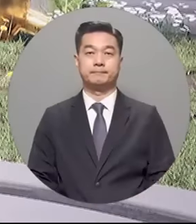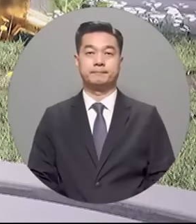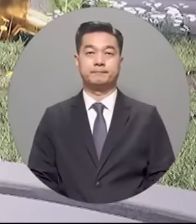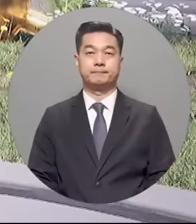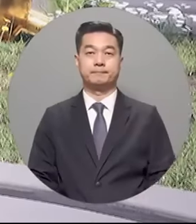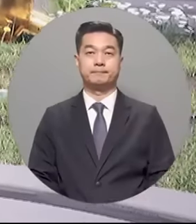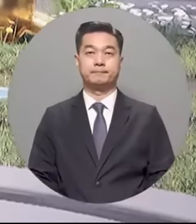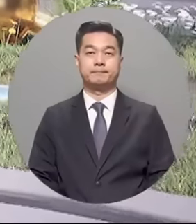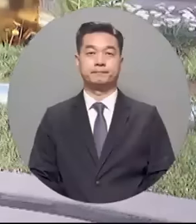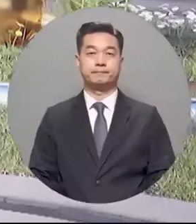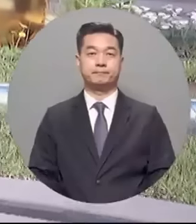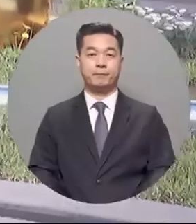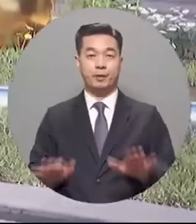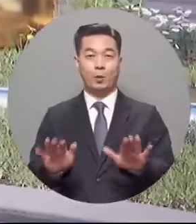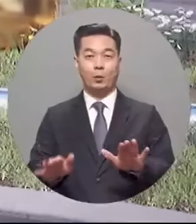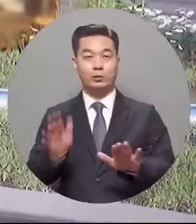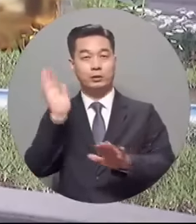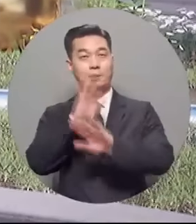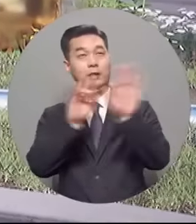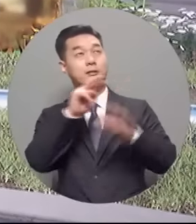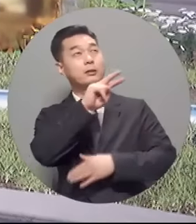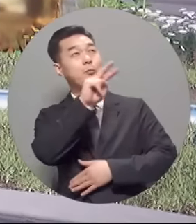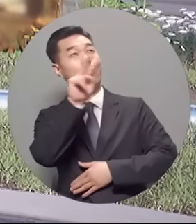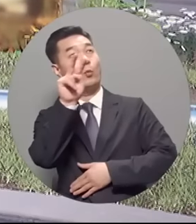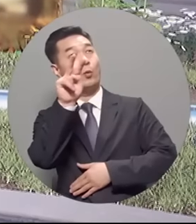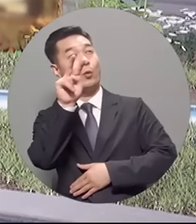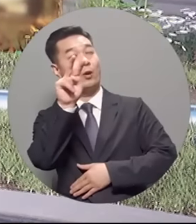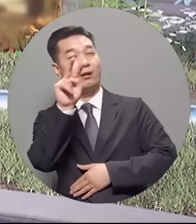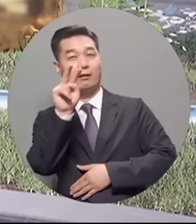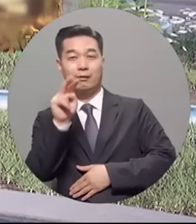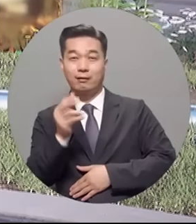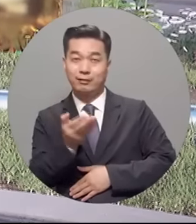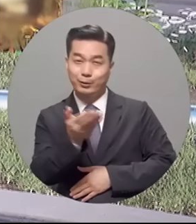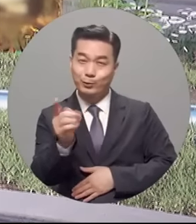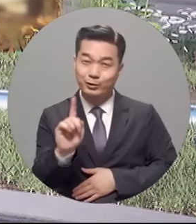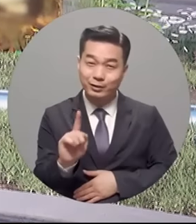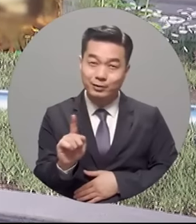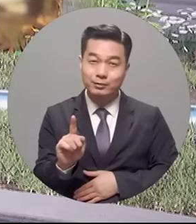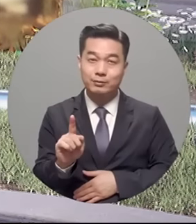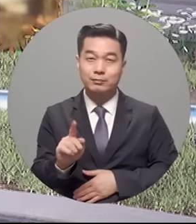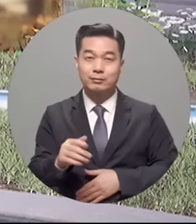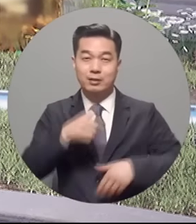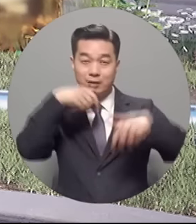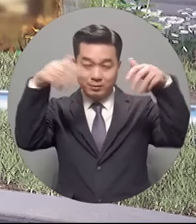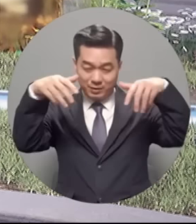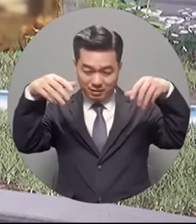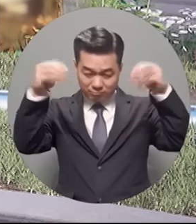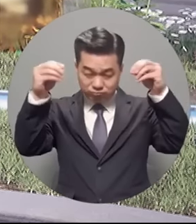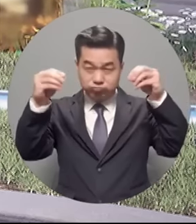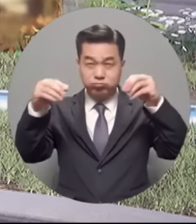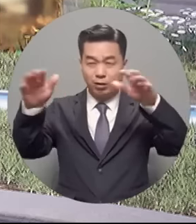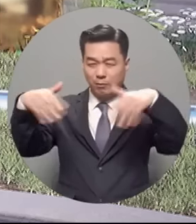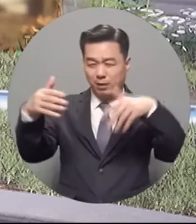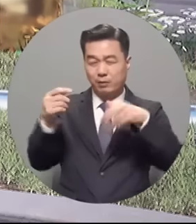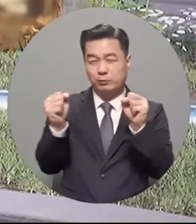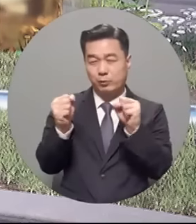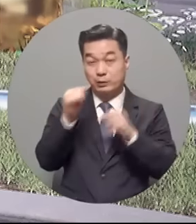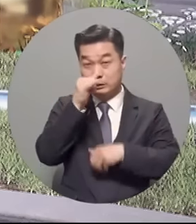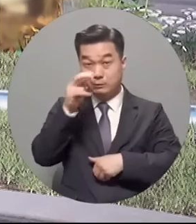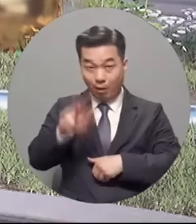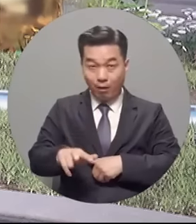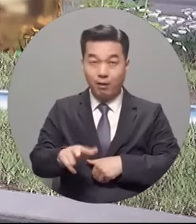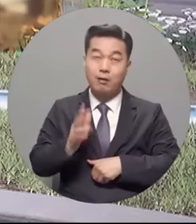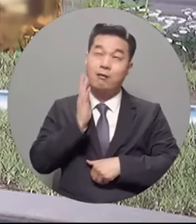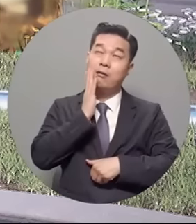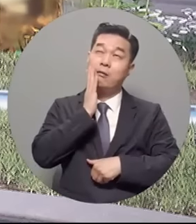네, 오늘 하늘 한 번씩은 올려다보지 않으셨나요? 봄비가 그치고 쌀쌀한 바람이 불었지만 이 푸르름이